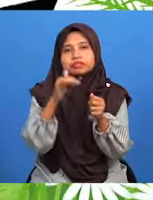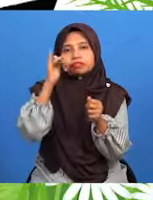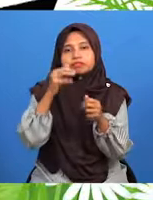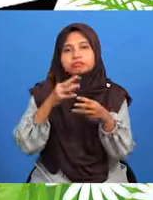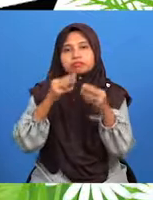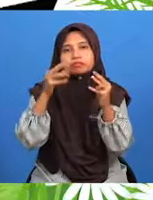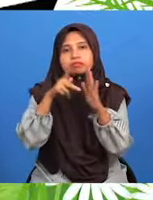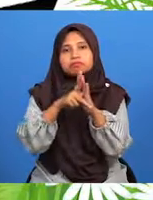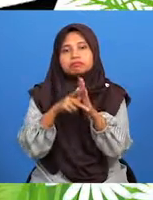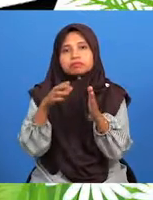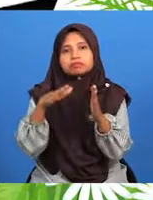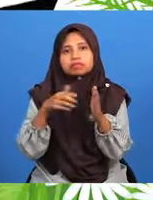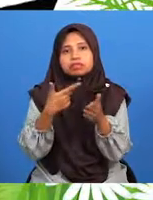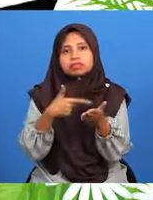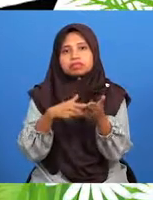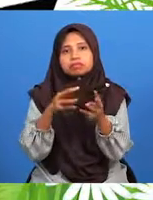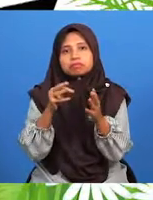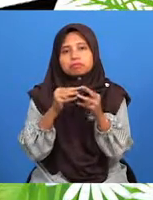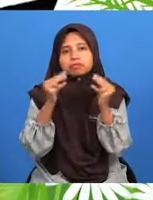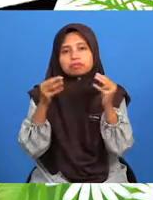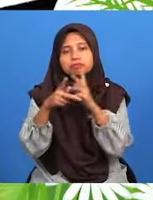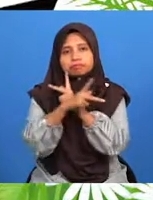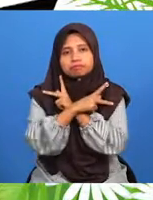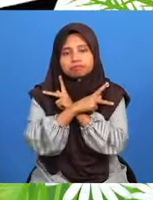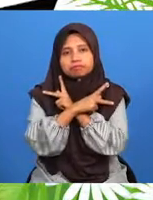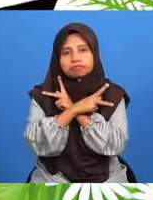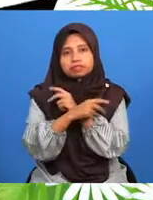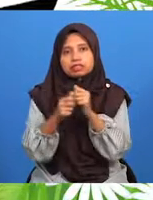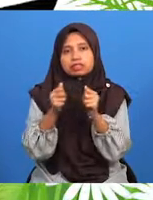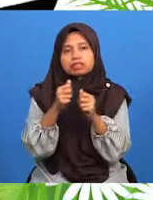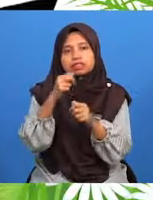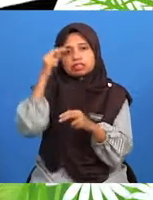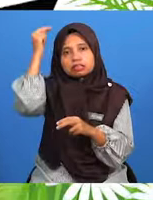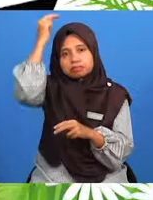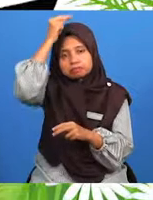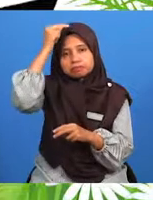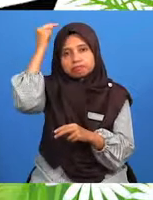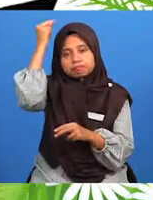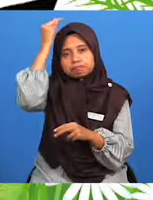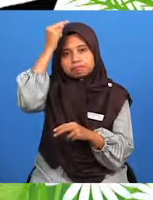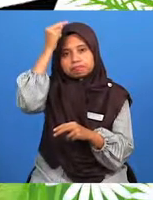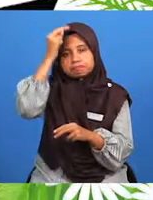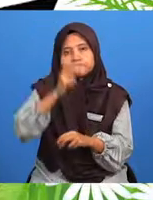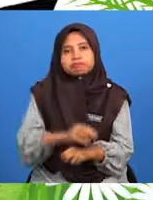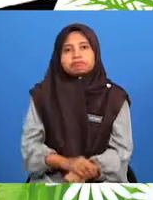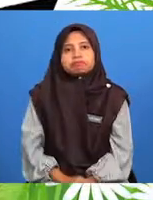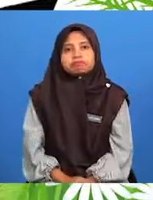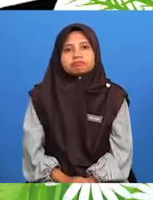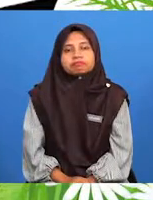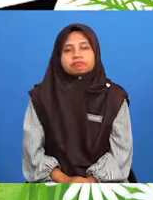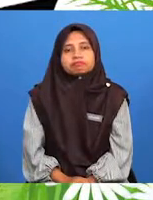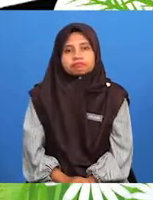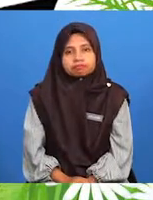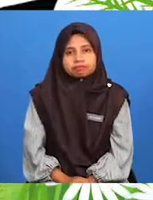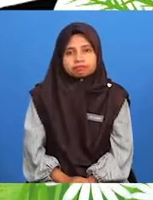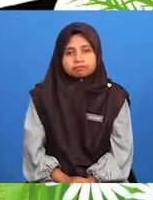Bismillahirrahmanirrahim. Alhamdulillahirabbil alamin. Assalatu wassalamu ala asyrafil anbiya'i wal mursalin wa